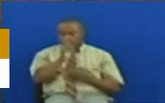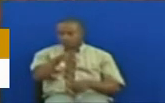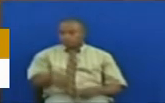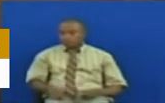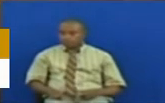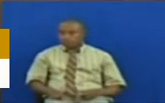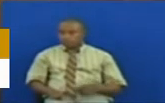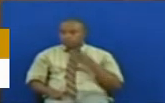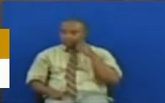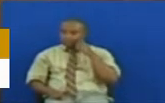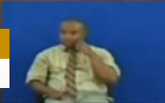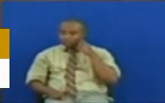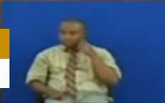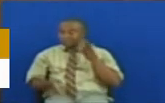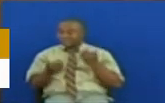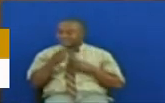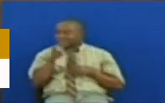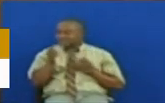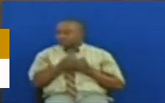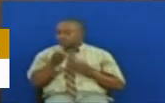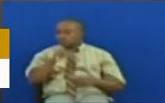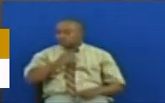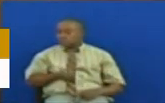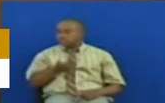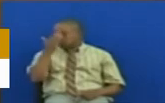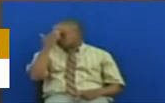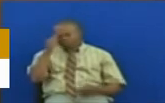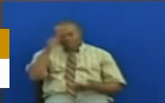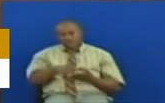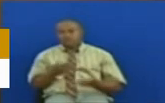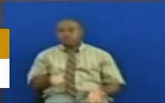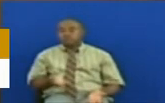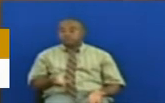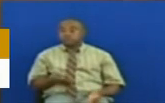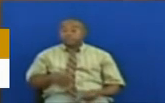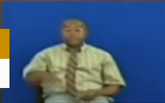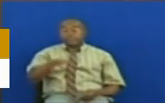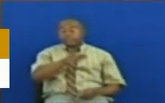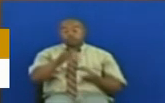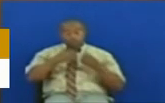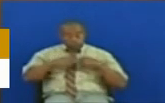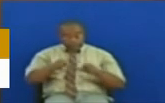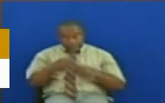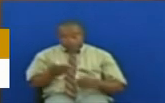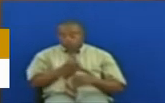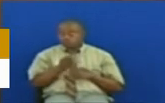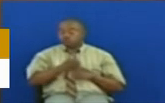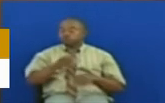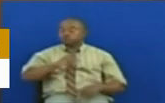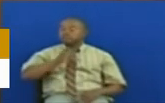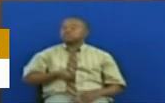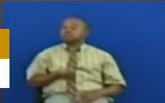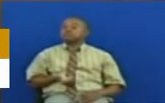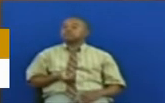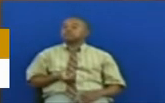sasa chombo tunakiunda cha nini kama kitoa leseni? Ni eneo ambalo la utekelezaji pale kwenye authority.